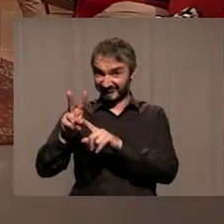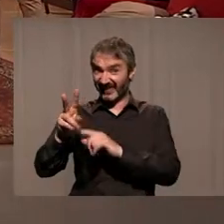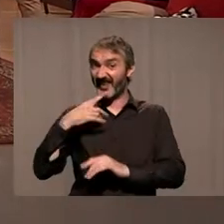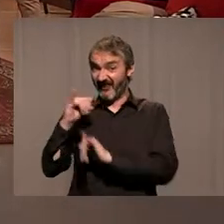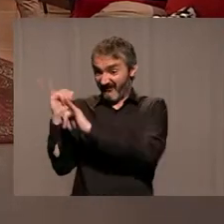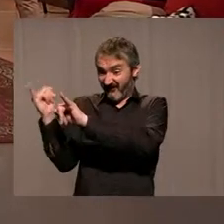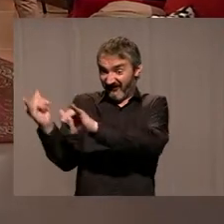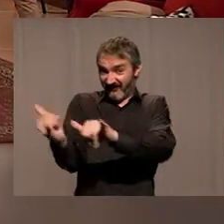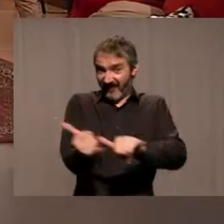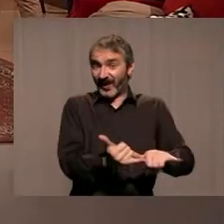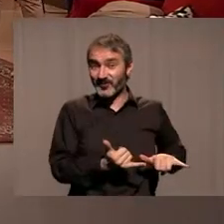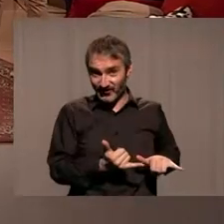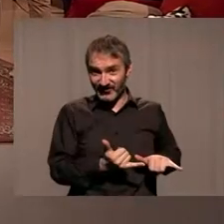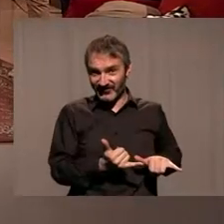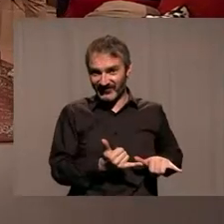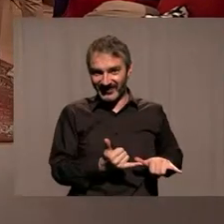comença la farra.